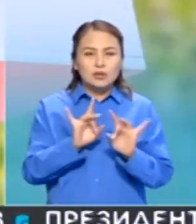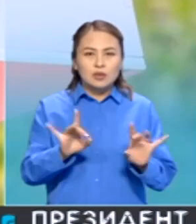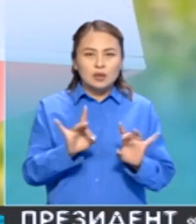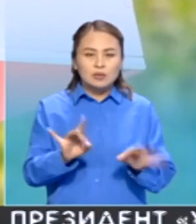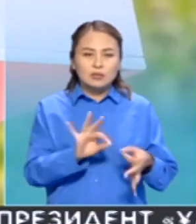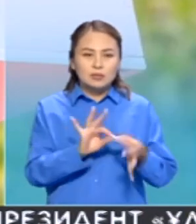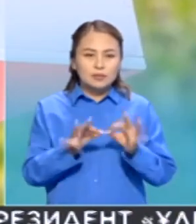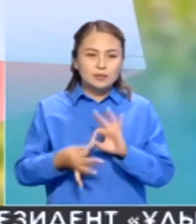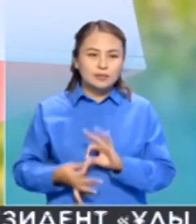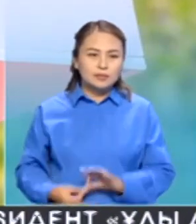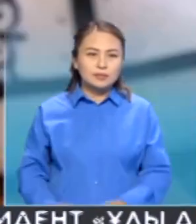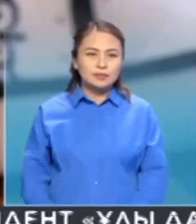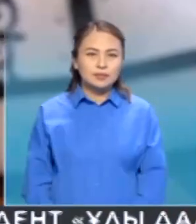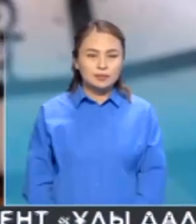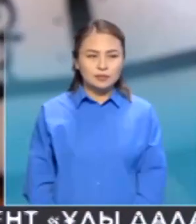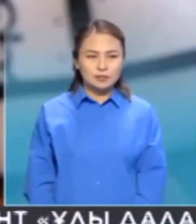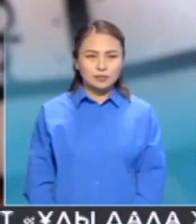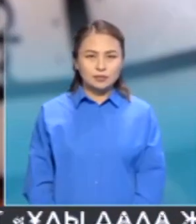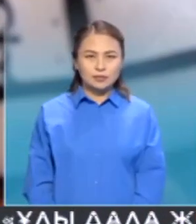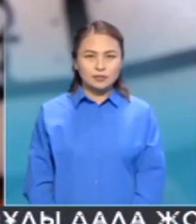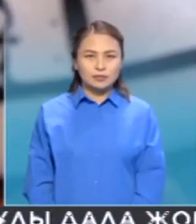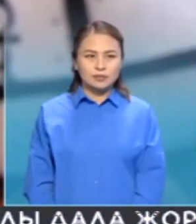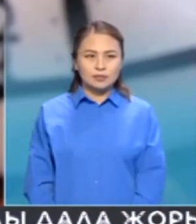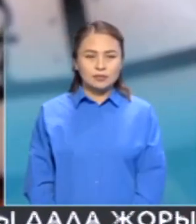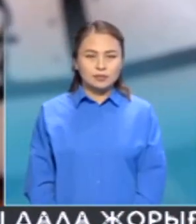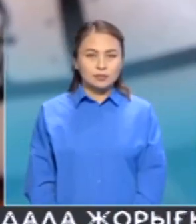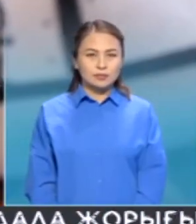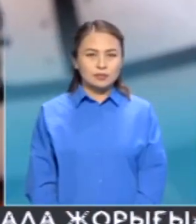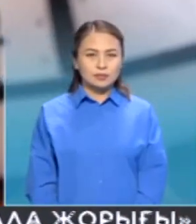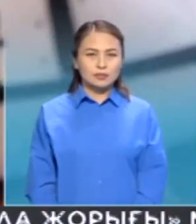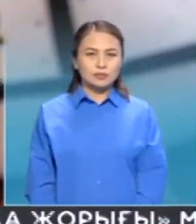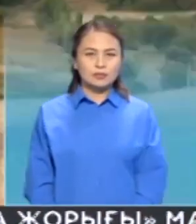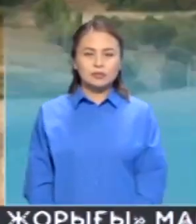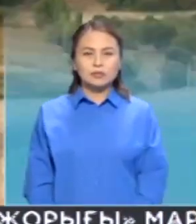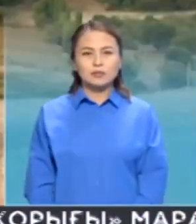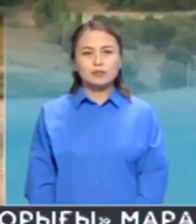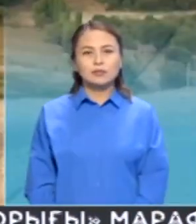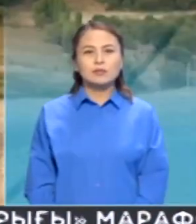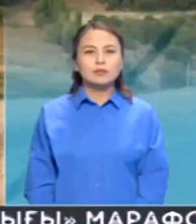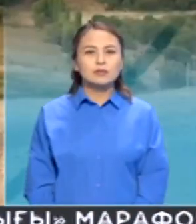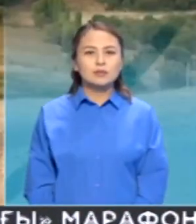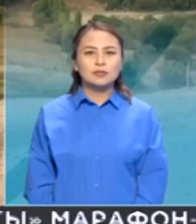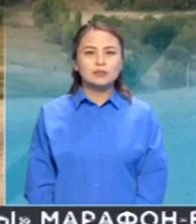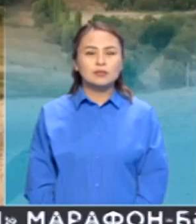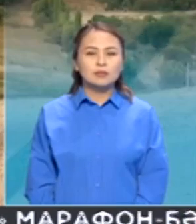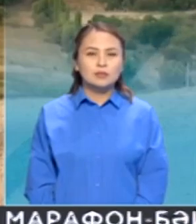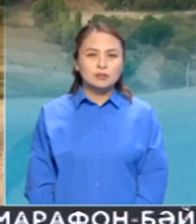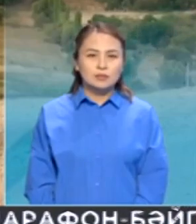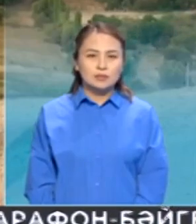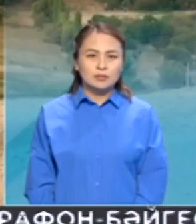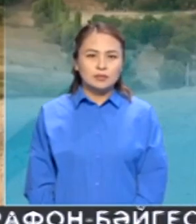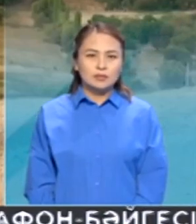ғылыми тұрғыда зерттеп зерделеу жайы айтылды. Ғани Қалмаханов, Нұрлан Нұрбек, Қазақстан ұлттық телеарнасы, Түркістан облысы.